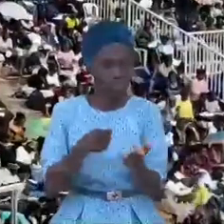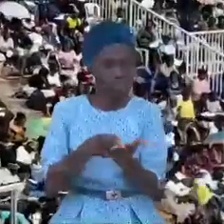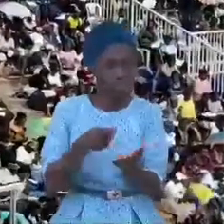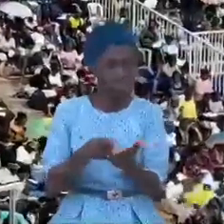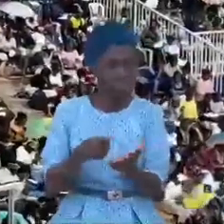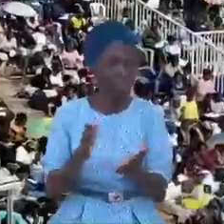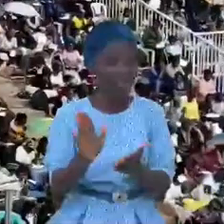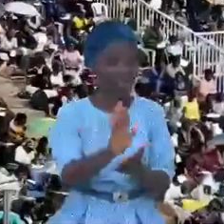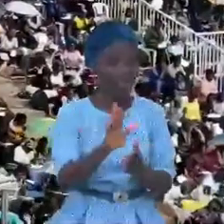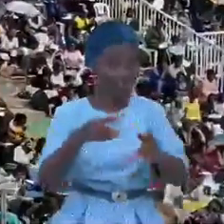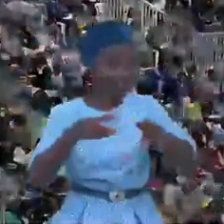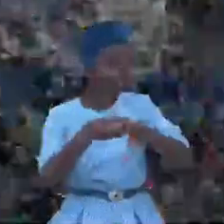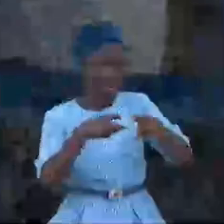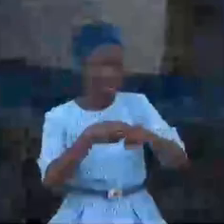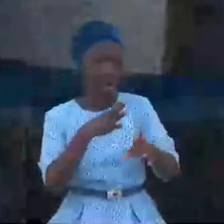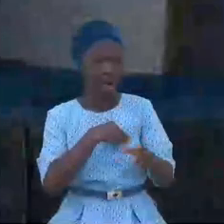et